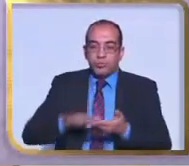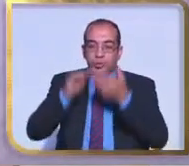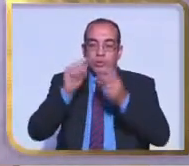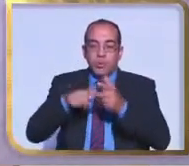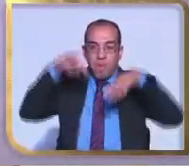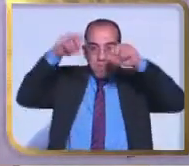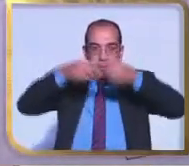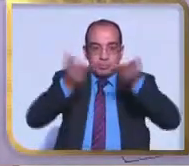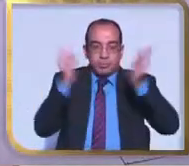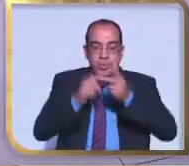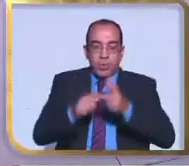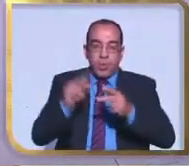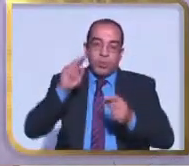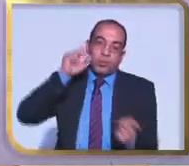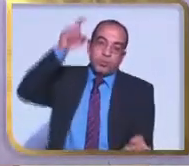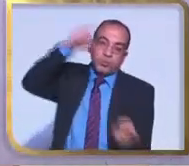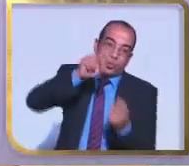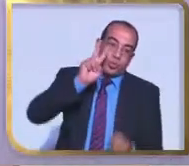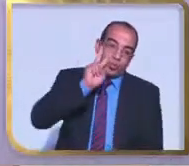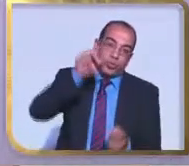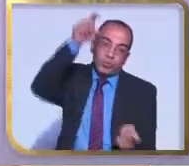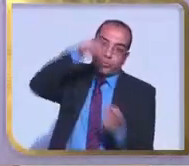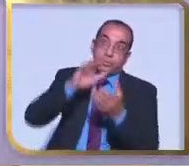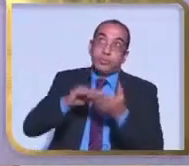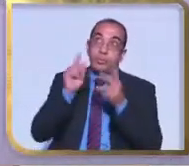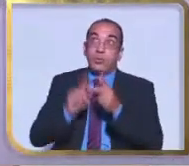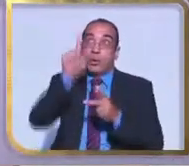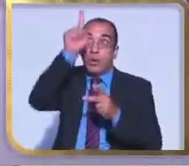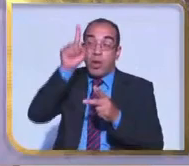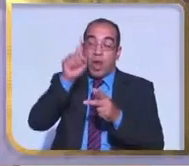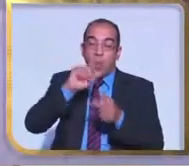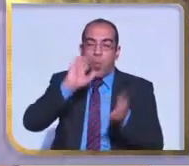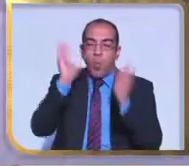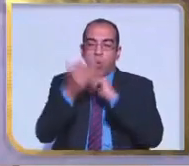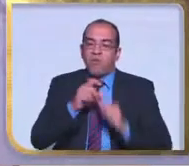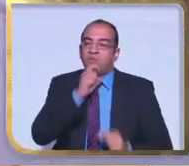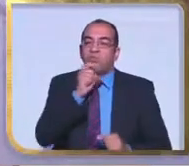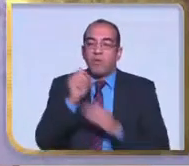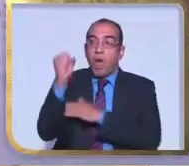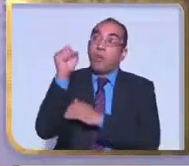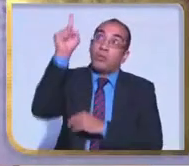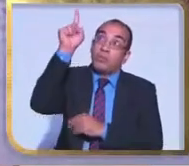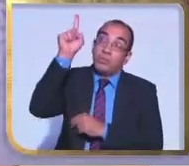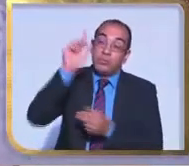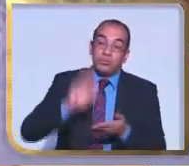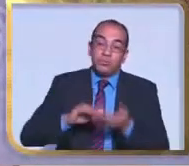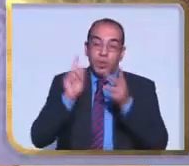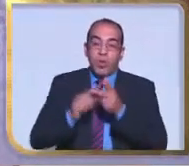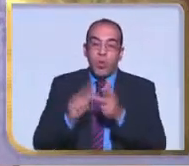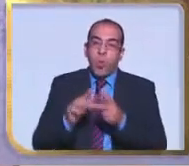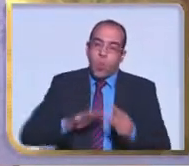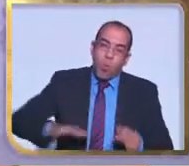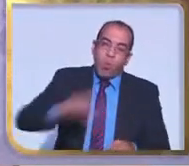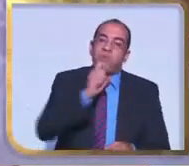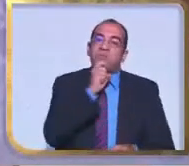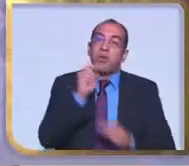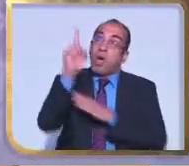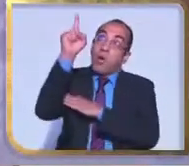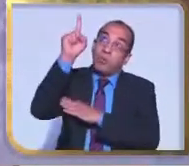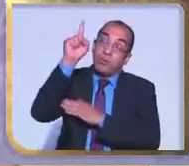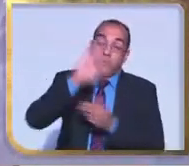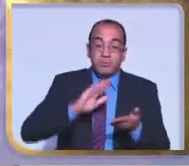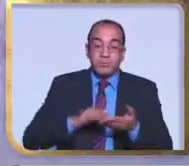علينا، وعين الله ناظرة إلينا، بحول الله لا يقدر علينا، بحول الله لا يقدر